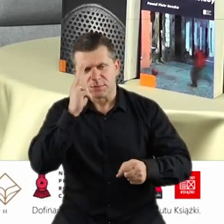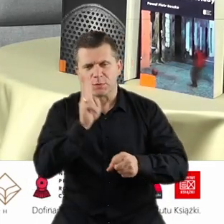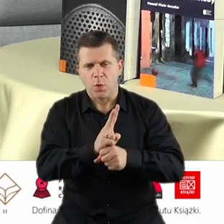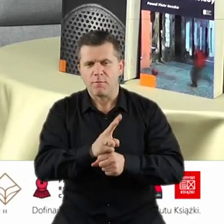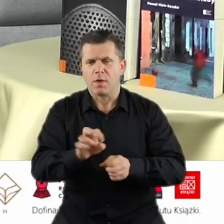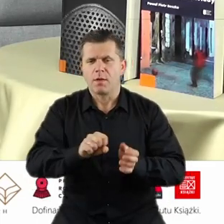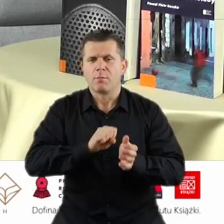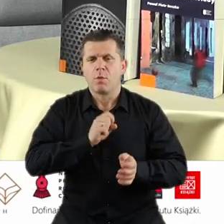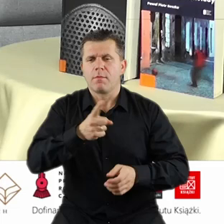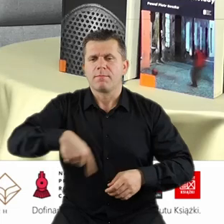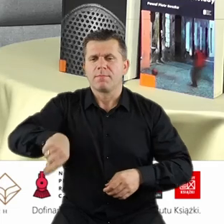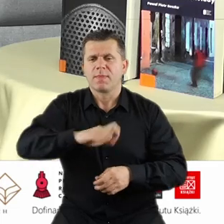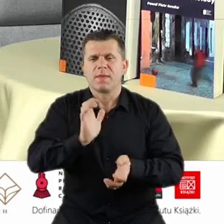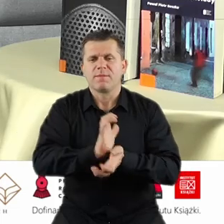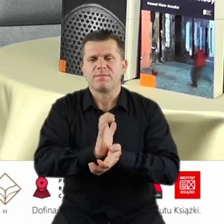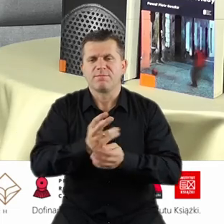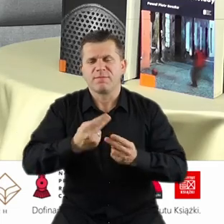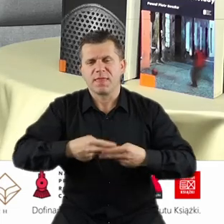moich wydawców.